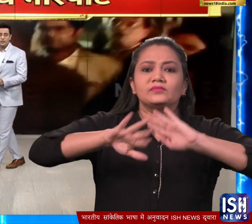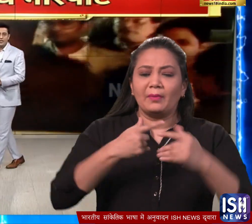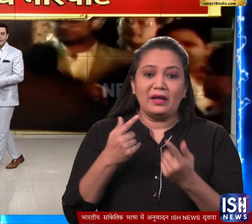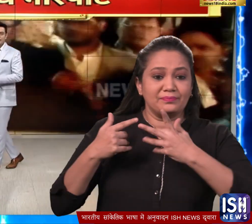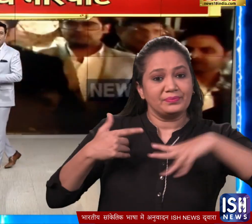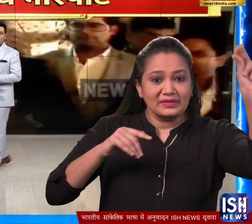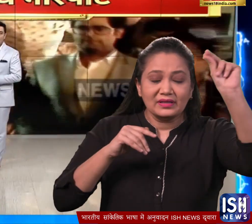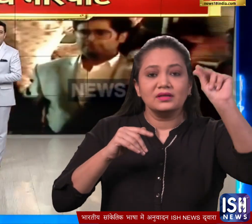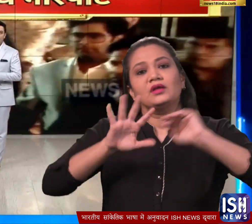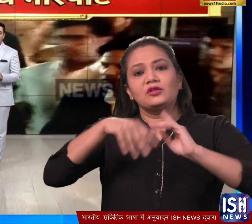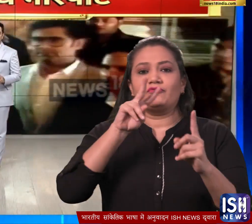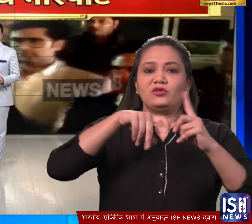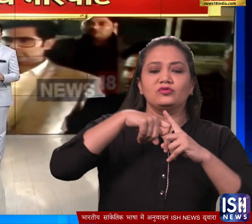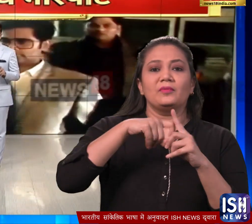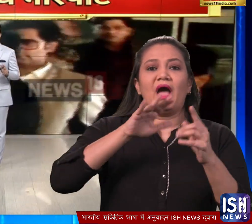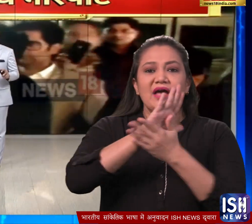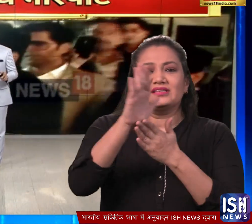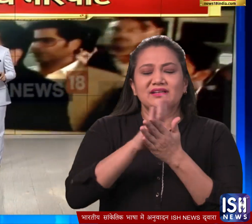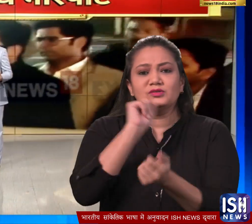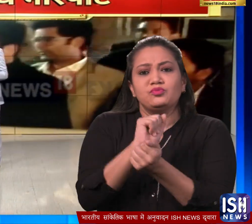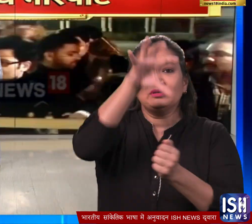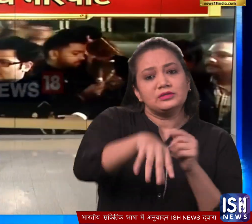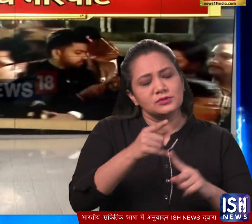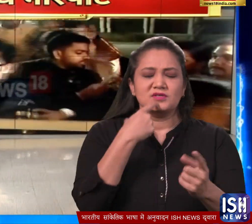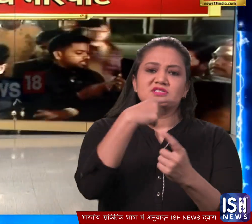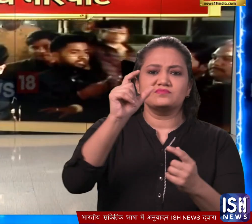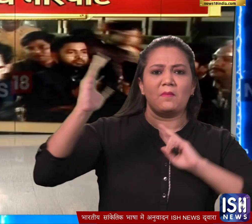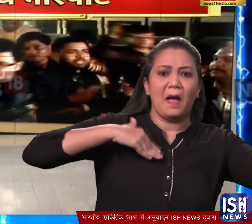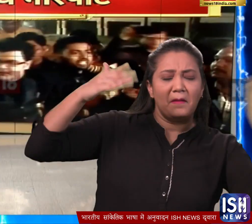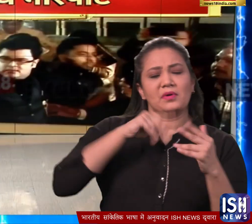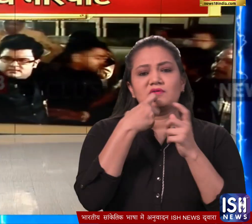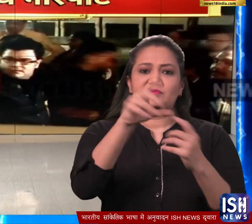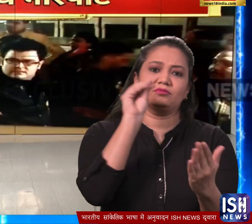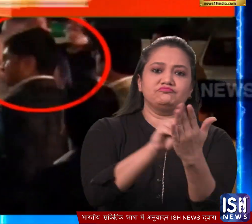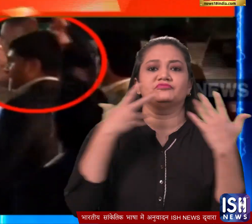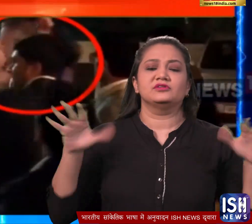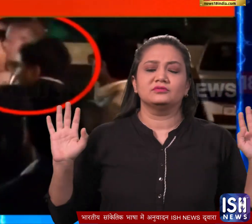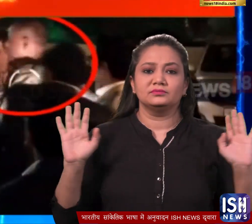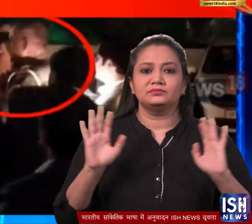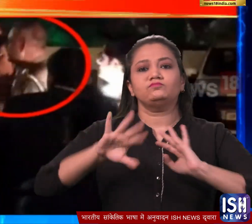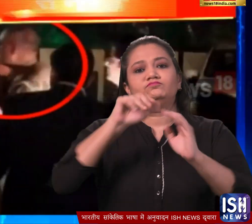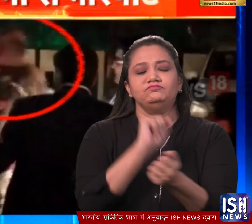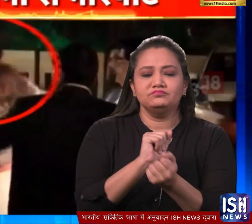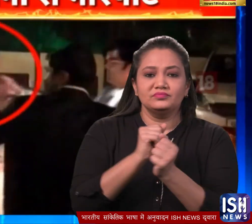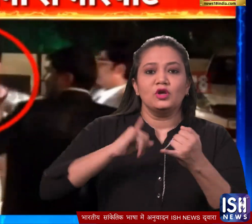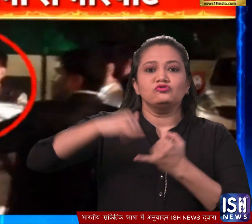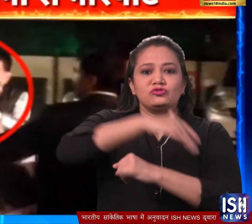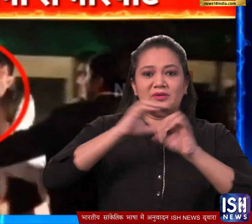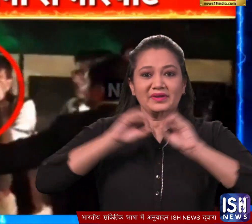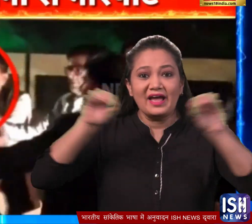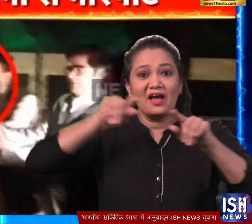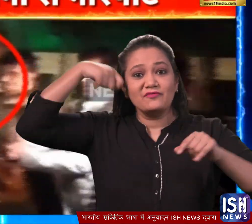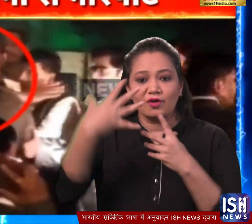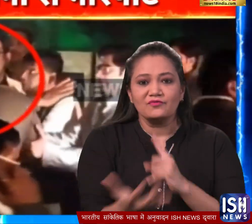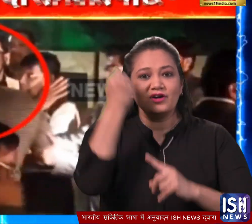चंगुल से छूटने के बाद दारोगा विनोद कुमार ने हसनगंज थाने में मारपीट की रिपोर्ट दर्ज कराई और पुलिस को सोशल मीडिया